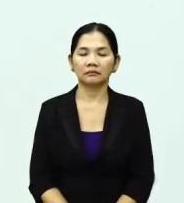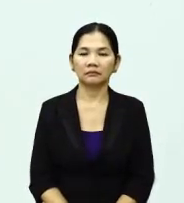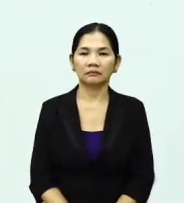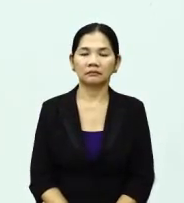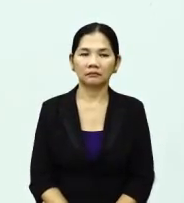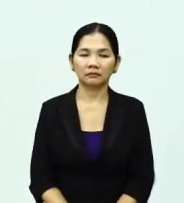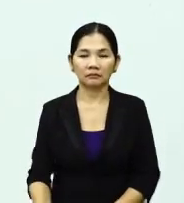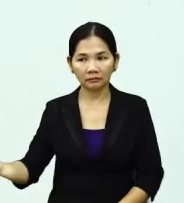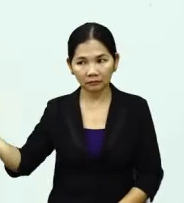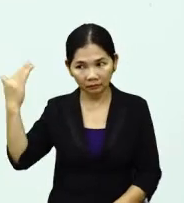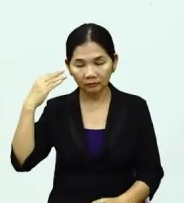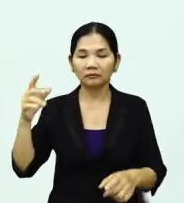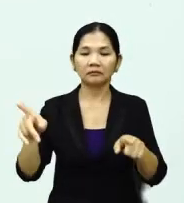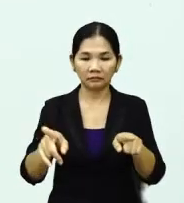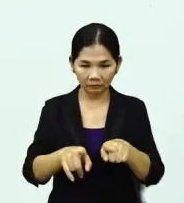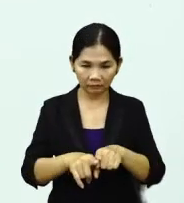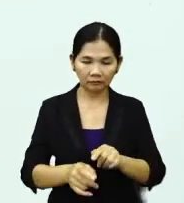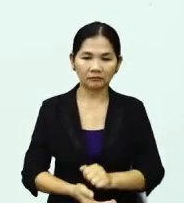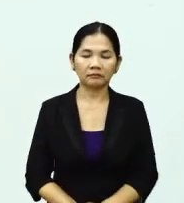biệt sâu đổi.